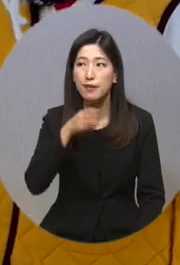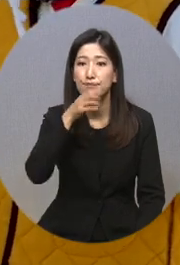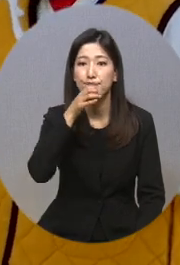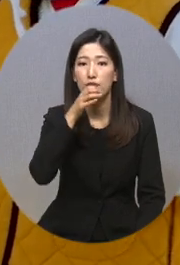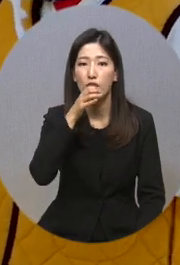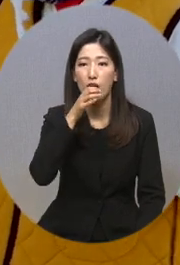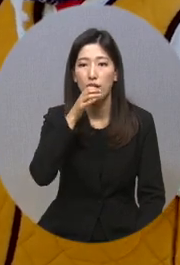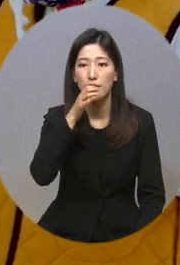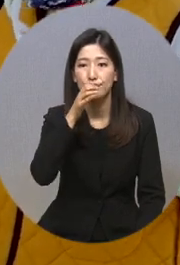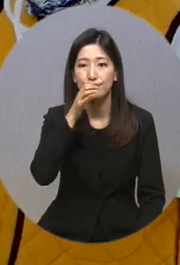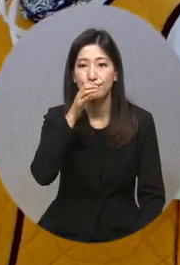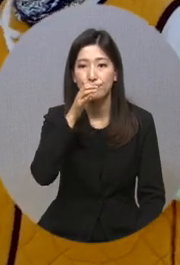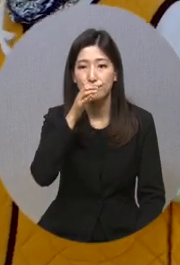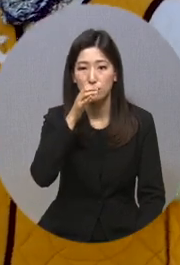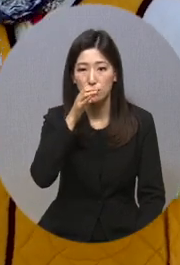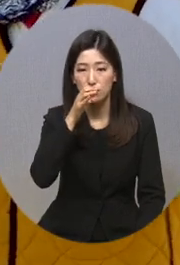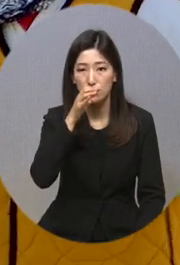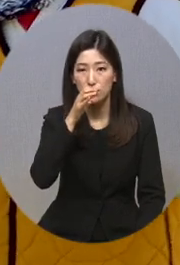아.